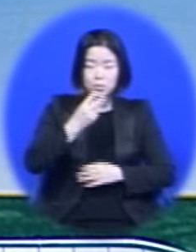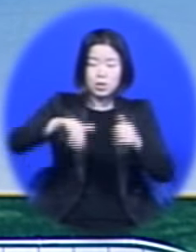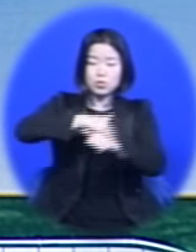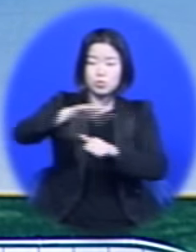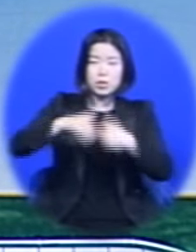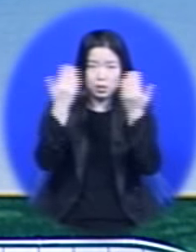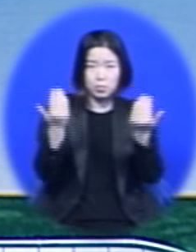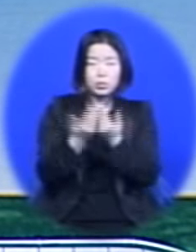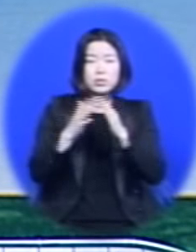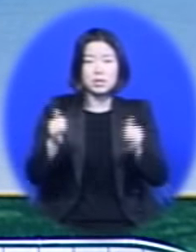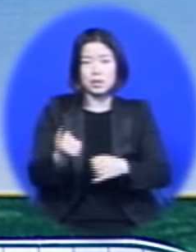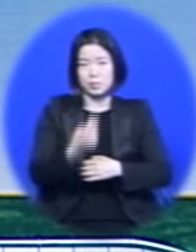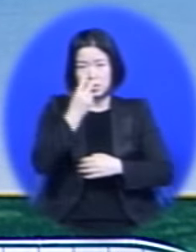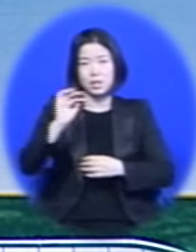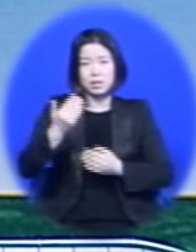사는 것을.